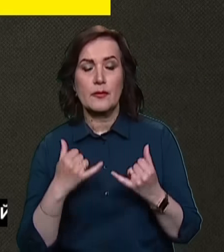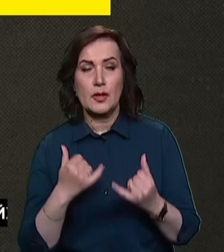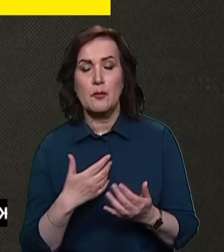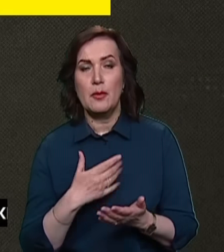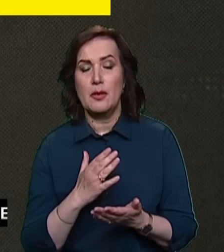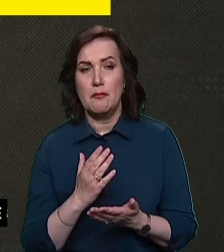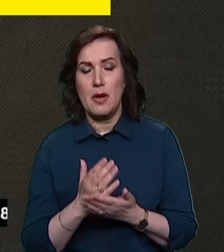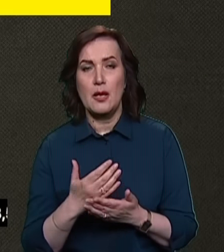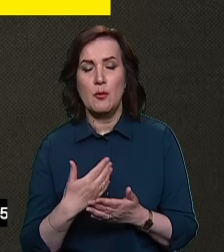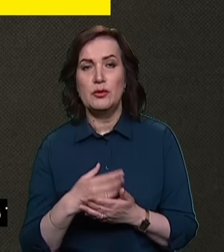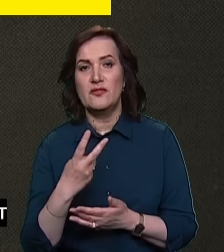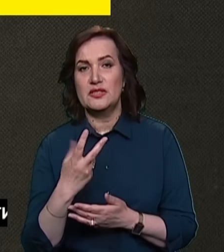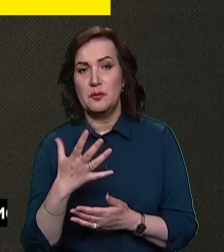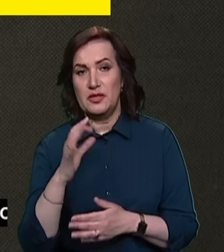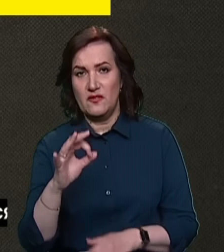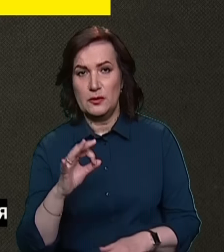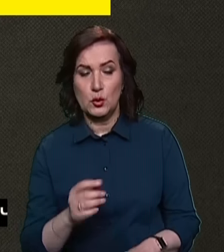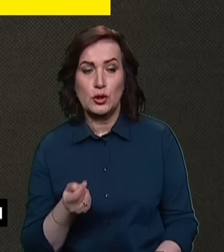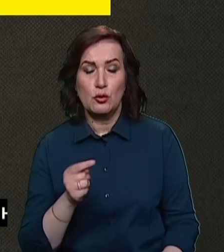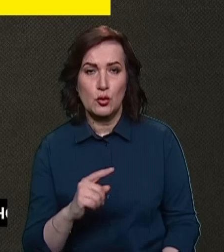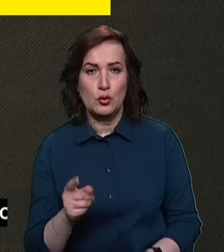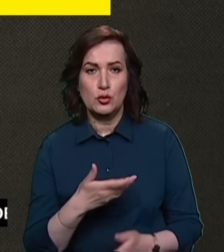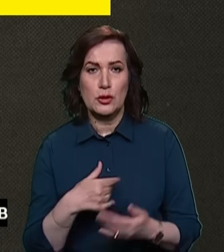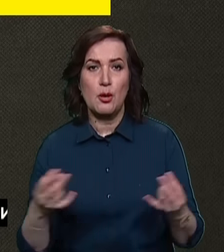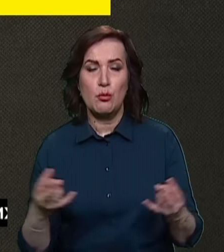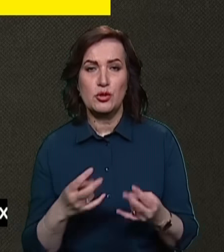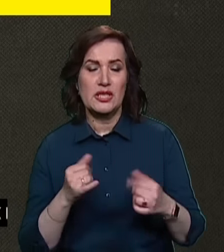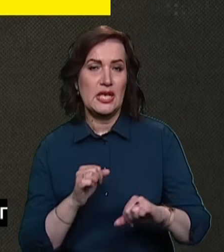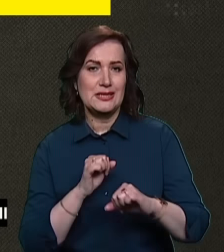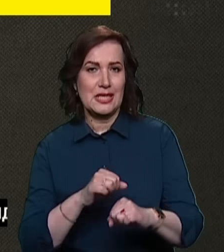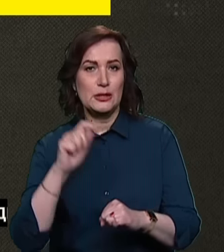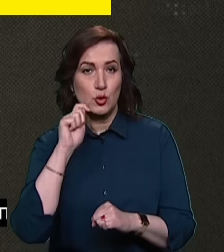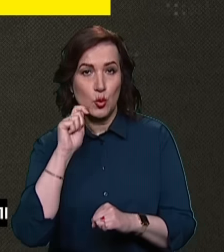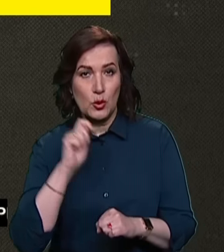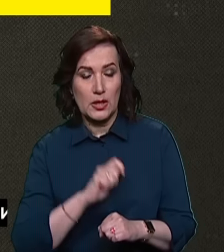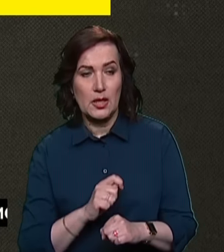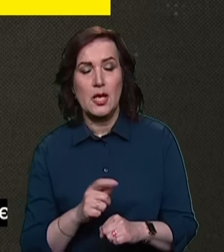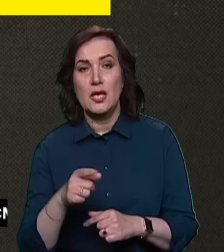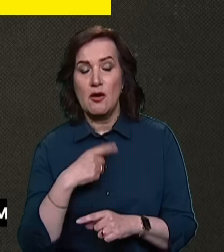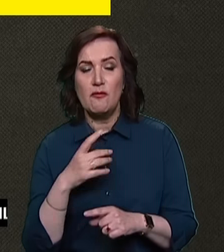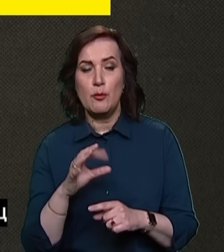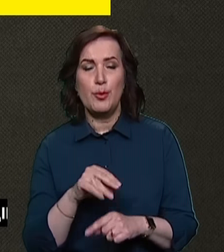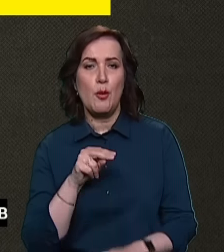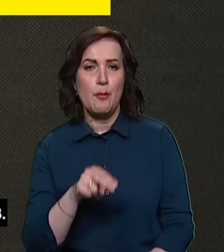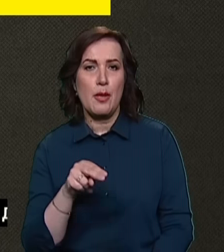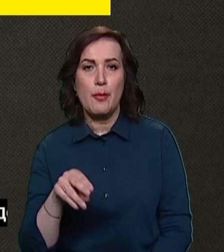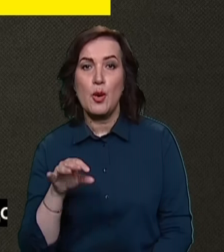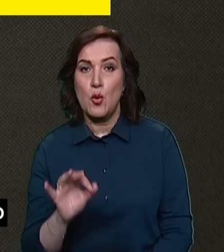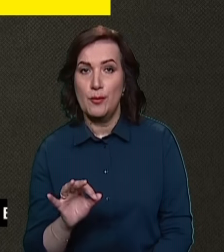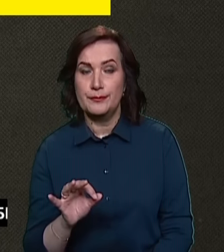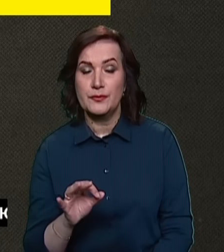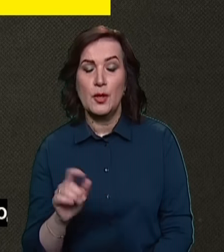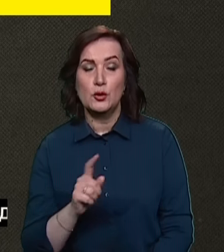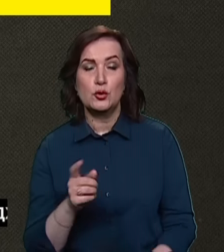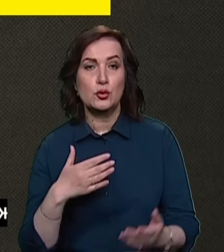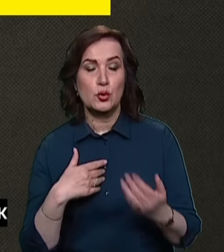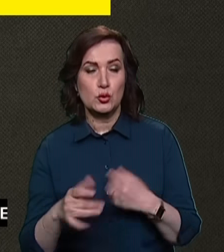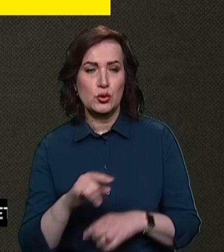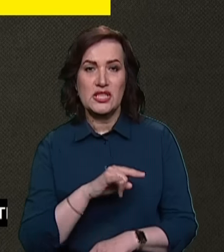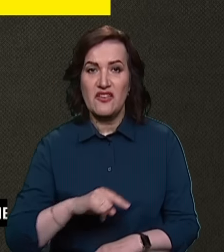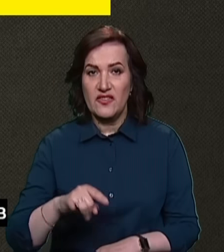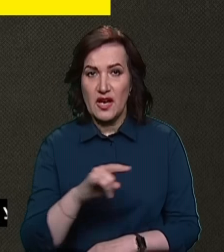сьогодні ми маємо близько 25% того, що нам потрібно для захисту України. Я говорю про протиповітряну оборону. Що